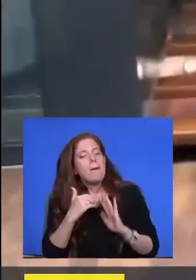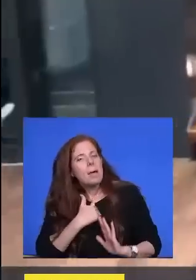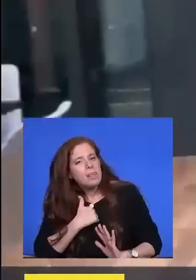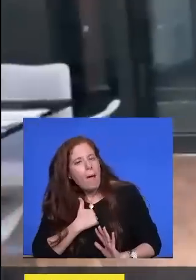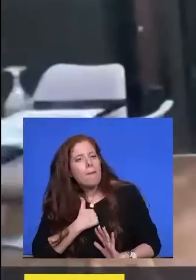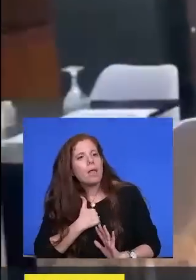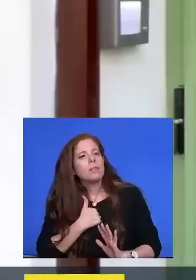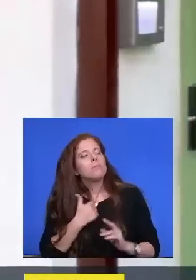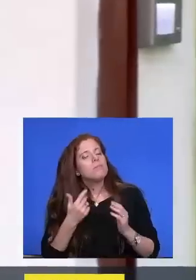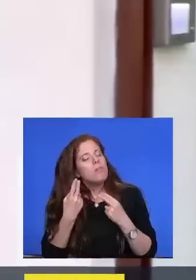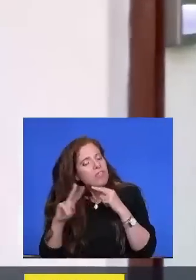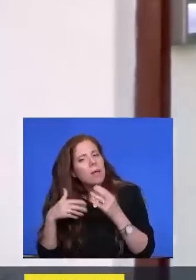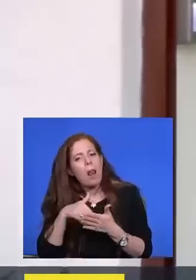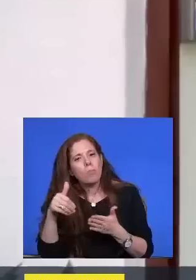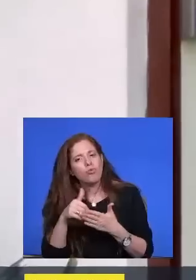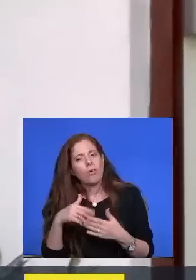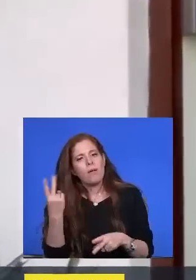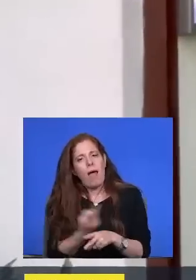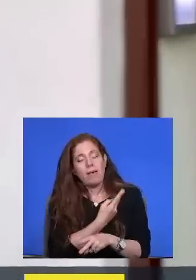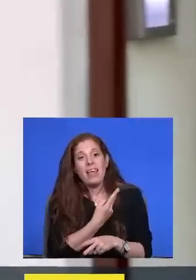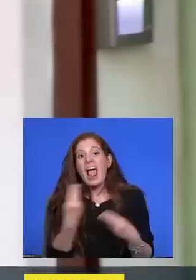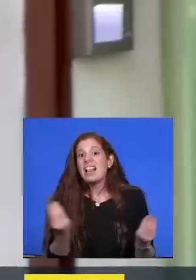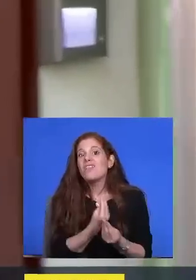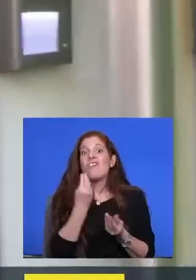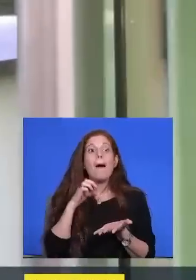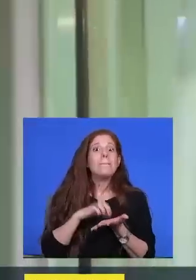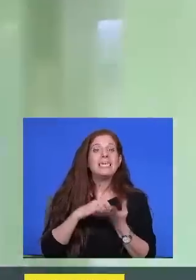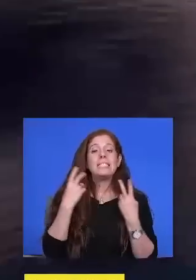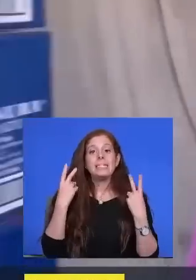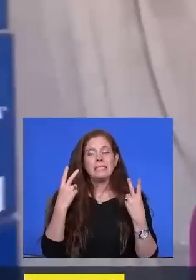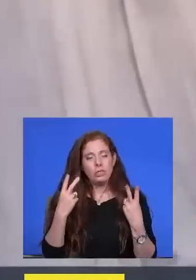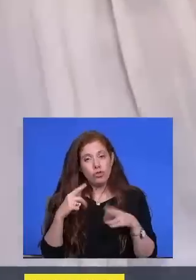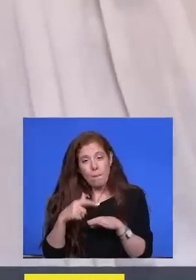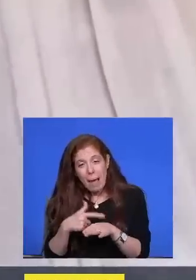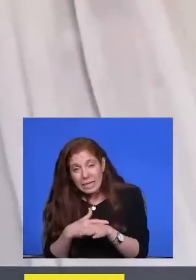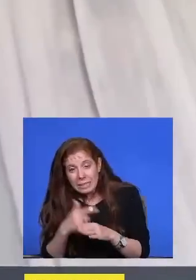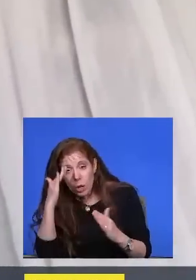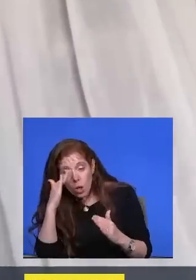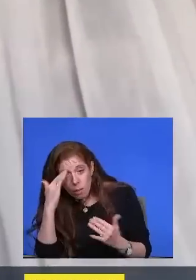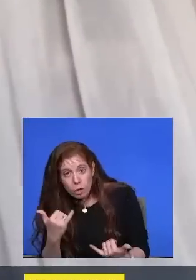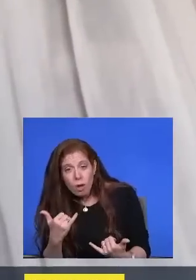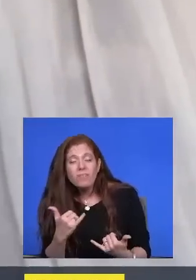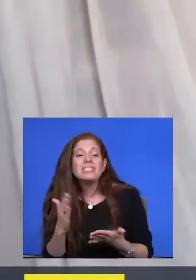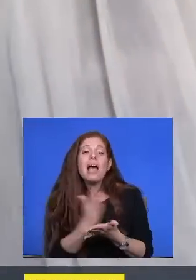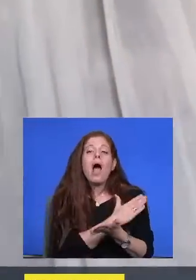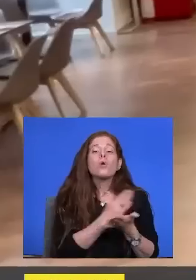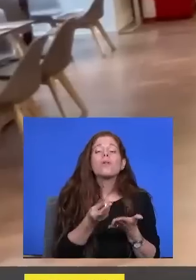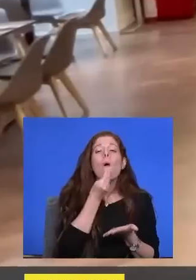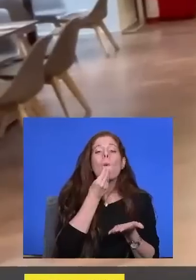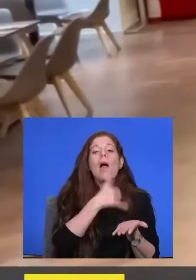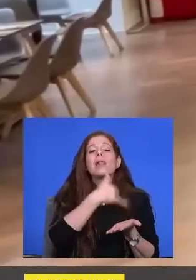ומבטיחים להמשיך כרגיל. הדבר המרכזי שמעסיק אותם בשלב הזה, ההכנות הנמשכות לארוחת ליל הסדר